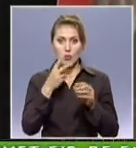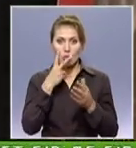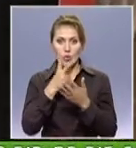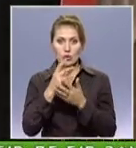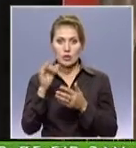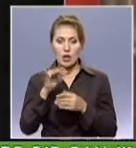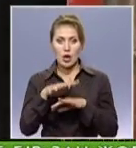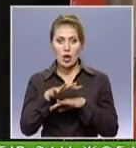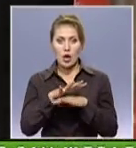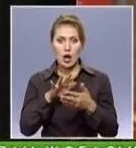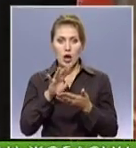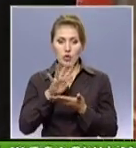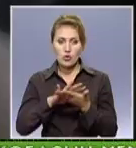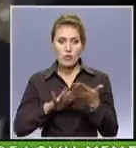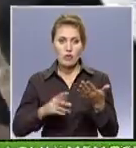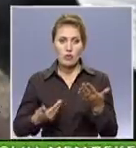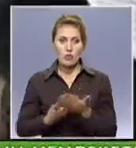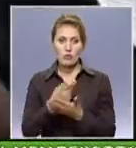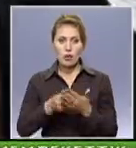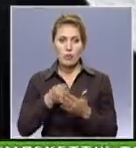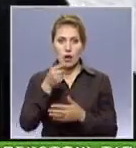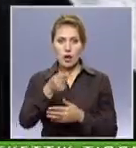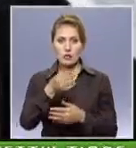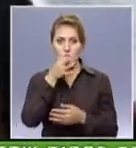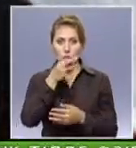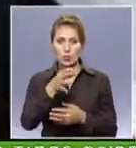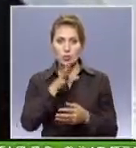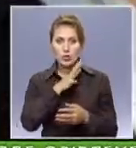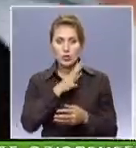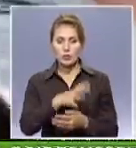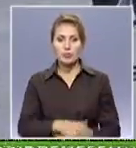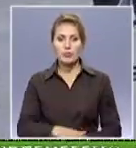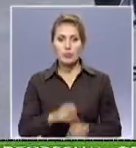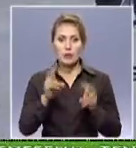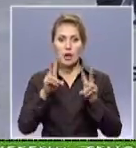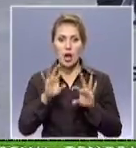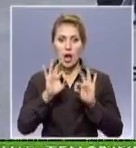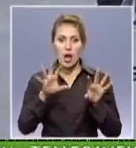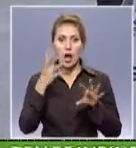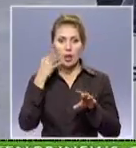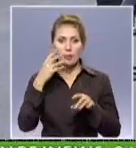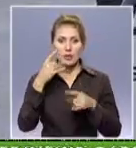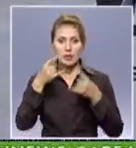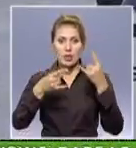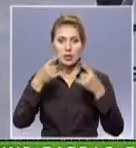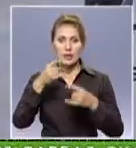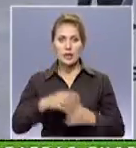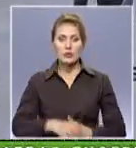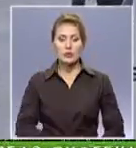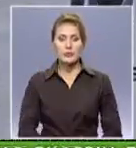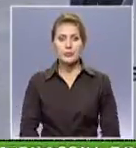білдіріп, аудандық апелляциялық сотқа шағымданатындығын жеткізді. Айжан Шамшидин, Ерлан Сағымбеков, Алматы телеарнасы.